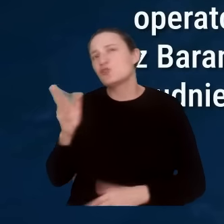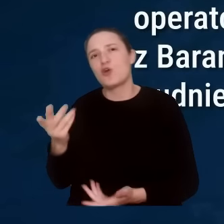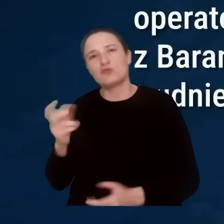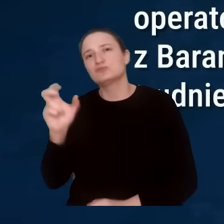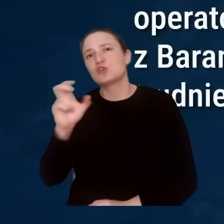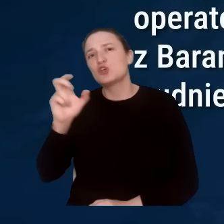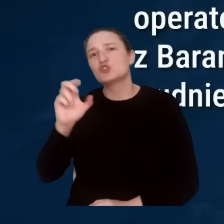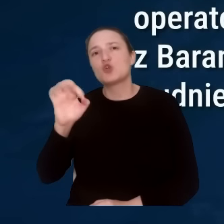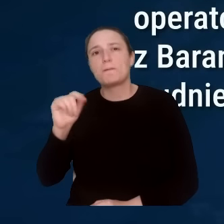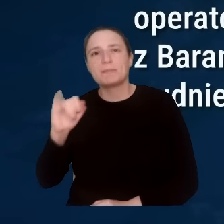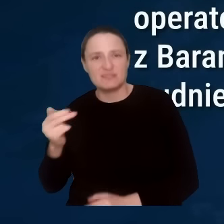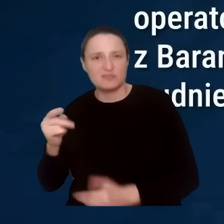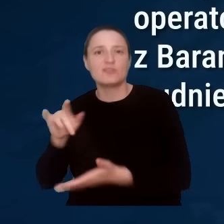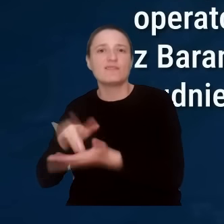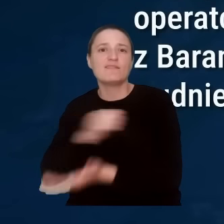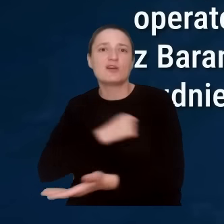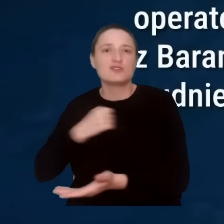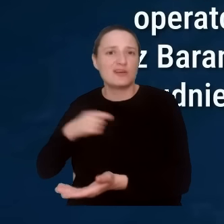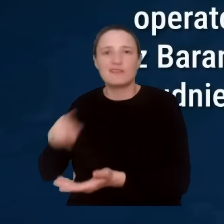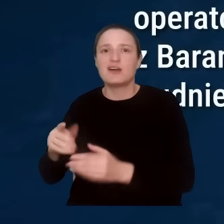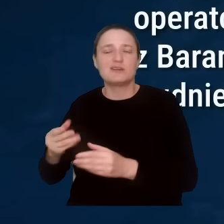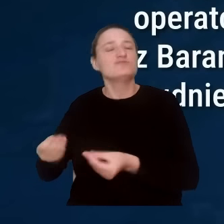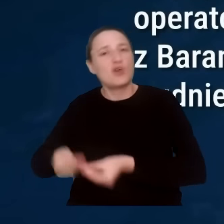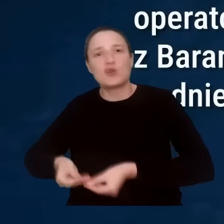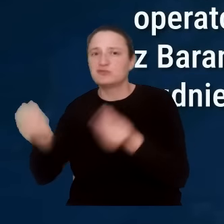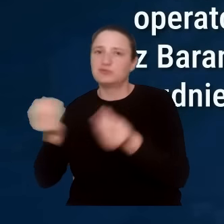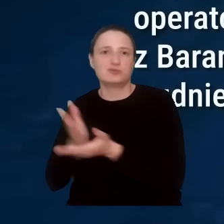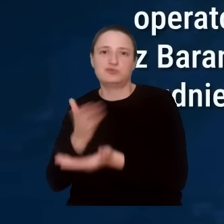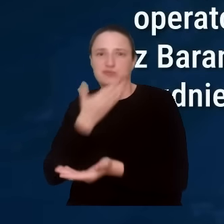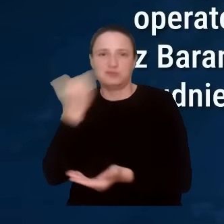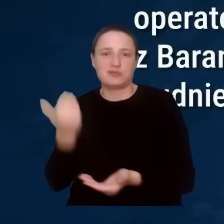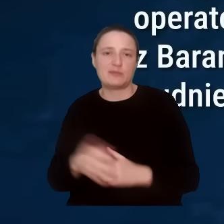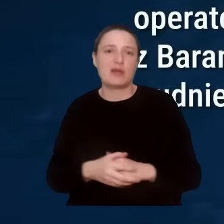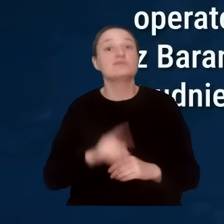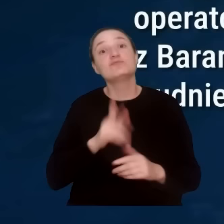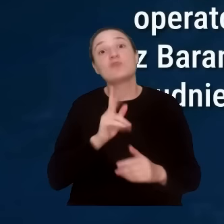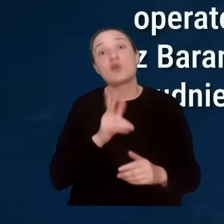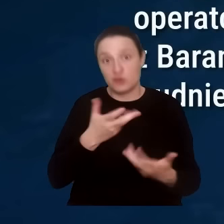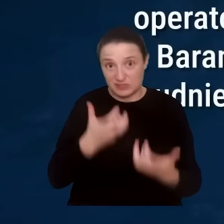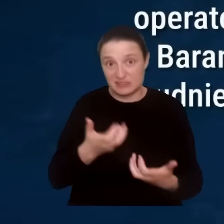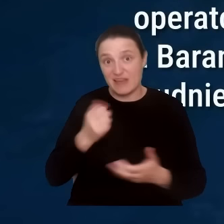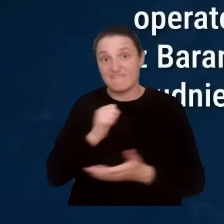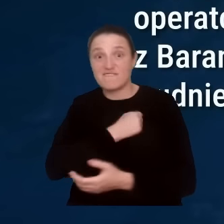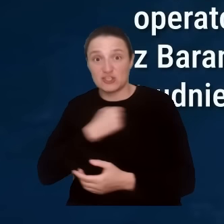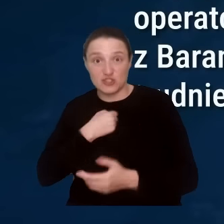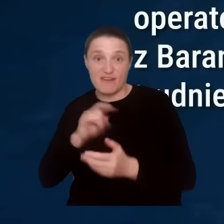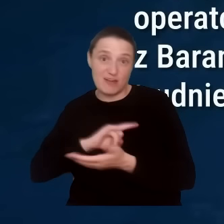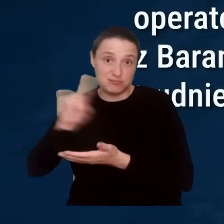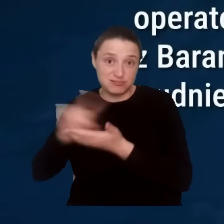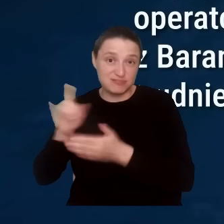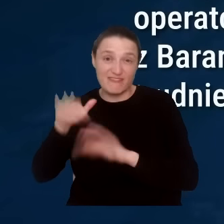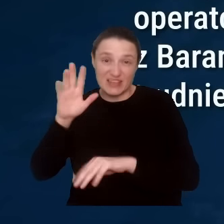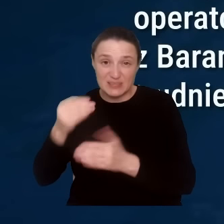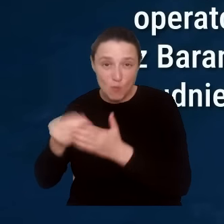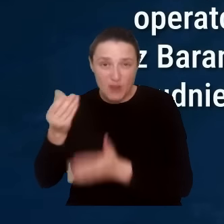inaczej, to na pewno znalazłoby się wielu operatorów, którzy woleliby latać z Warszawy niż z Baranowa, nawet więcej płacąc. W